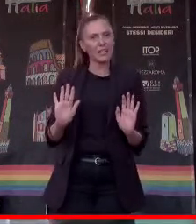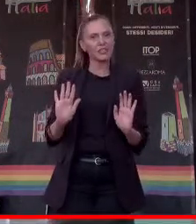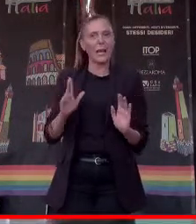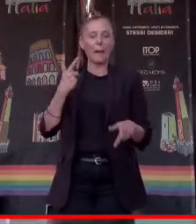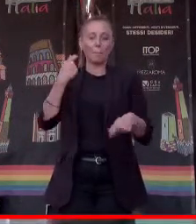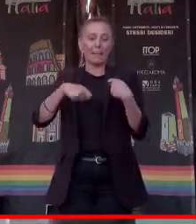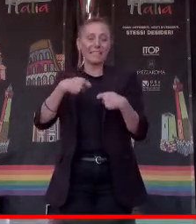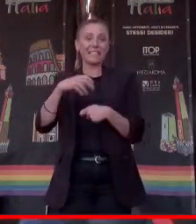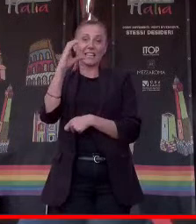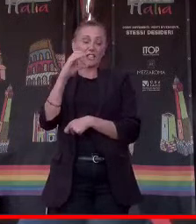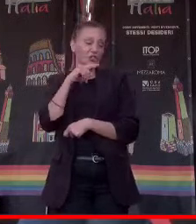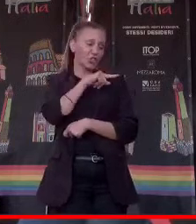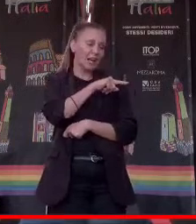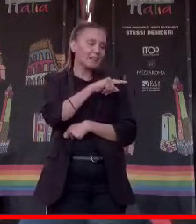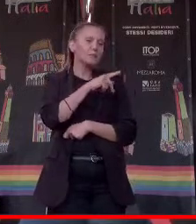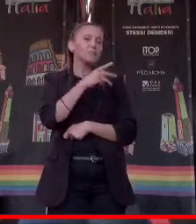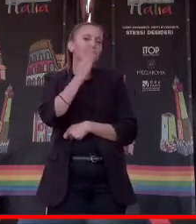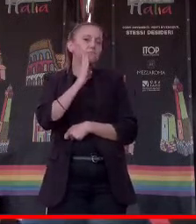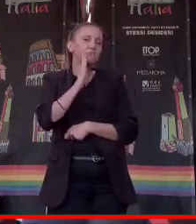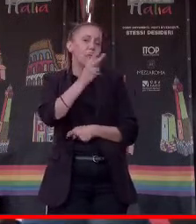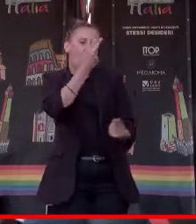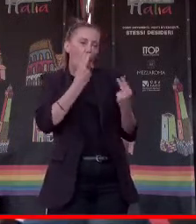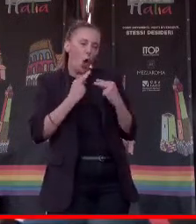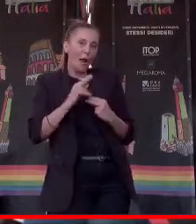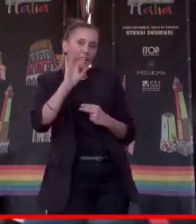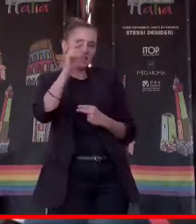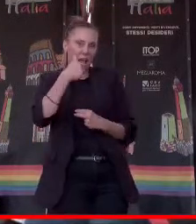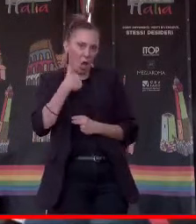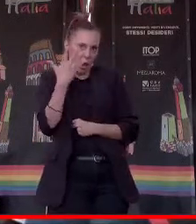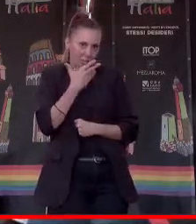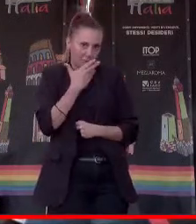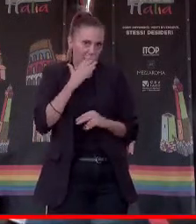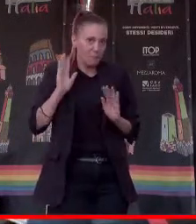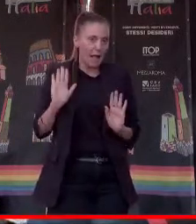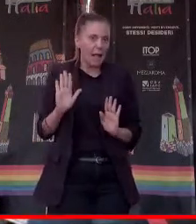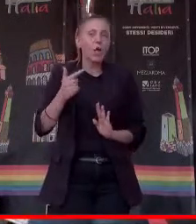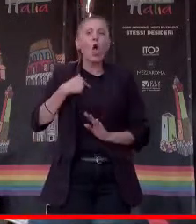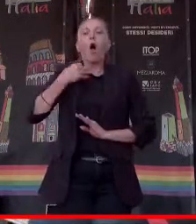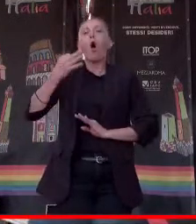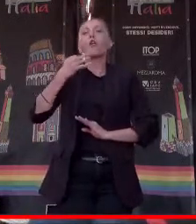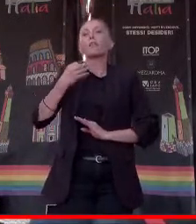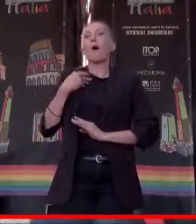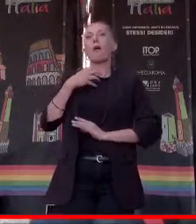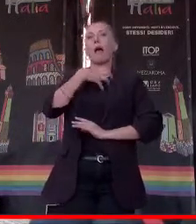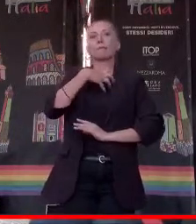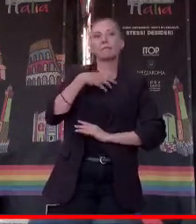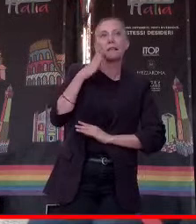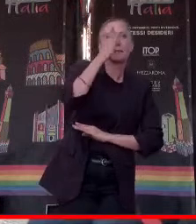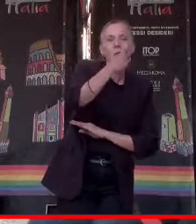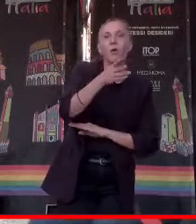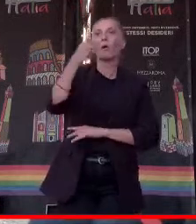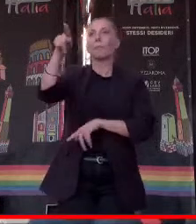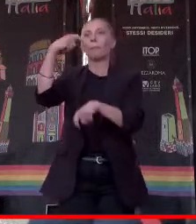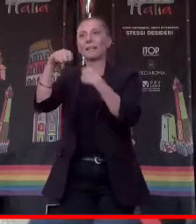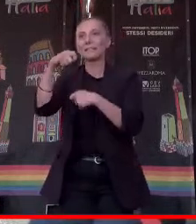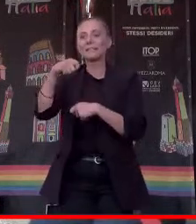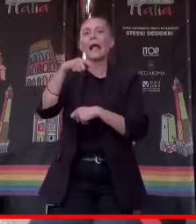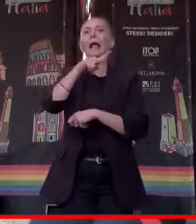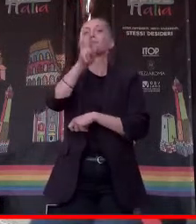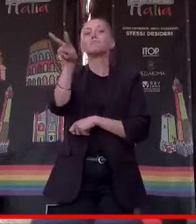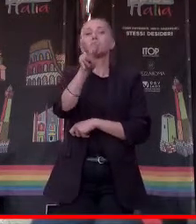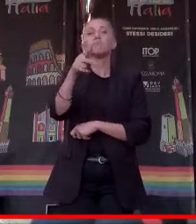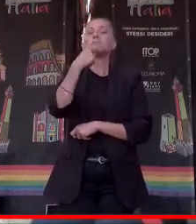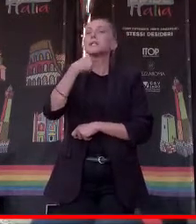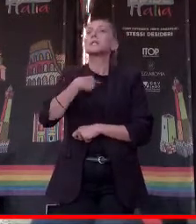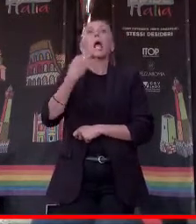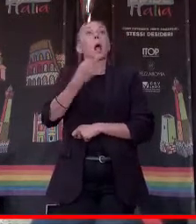mi correggerà se dico una stupidaggine. Io poi ogni volta che vado dal presidente, ogni volta che vado dall'assessore, mi dicono: Emiliano, bellissimo questa